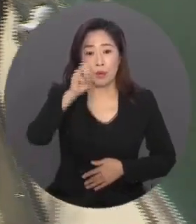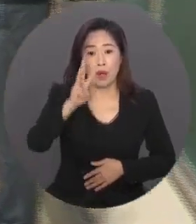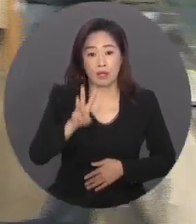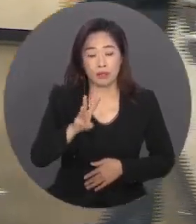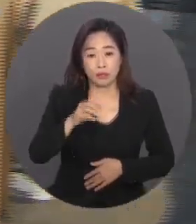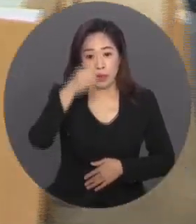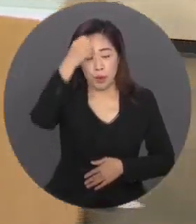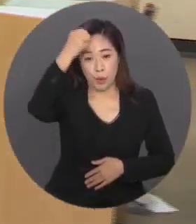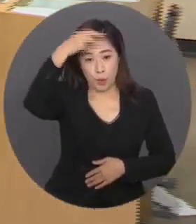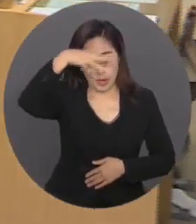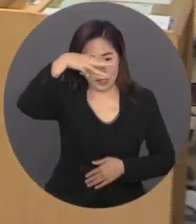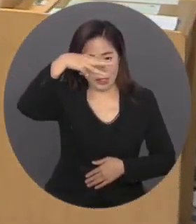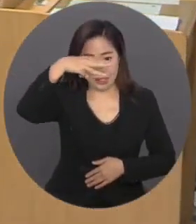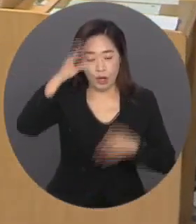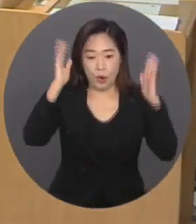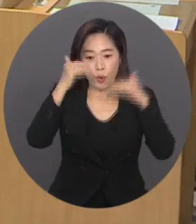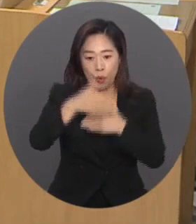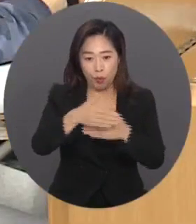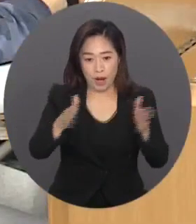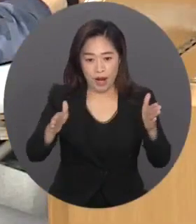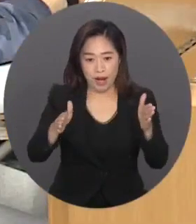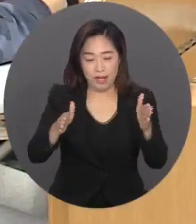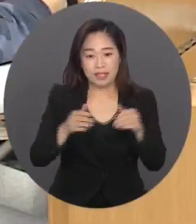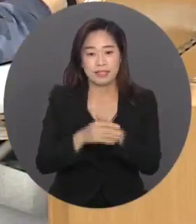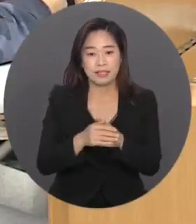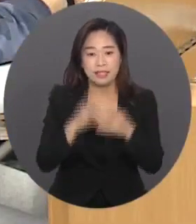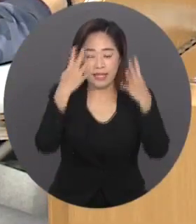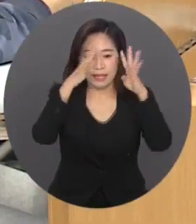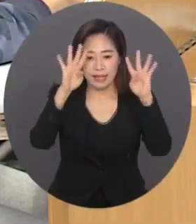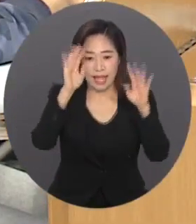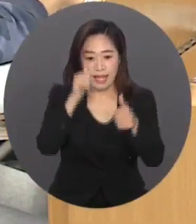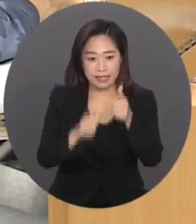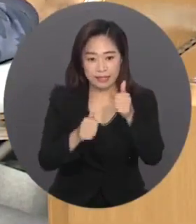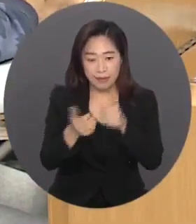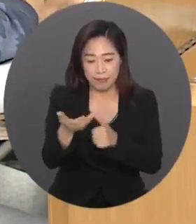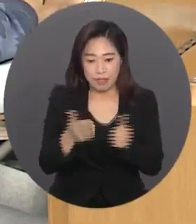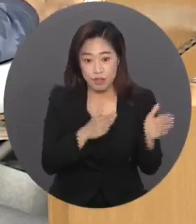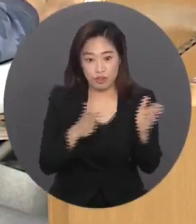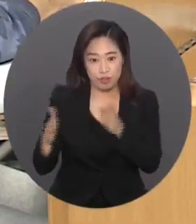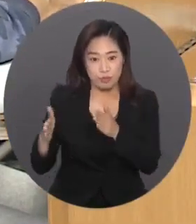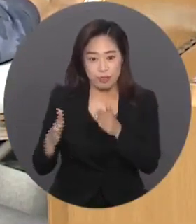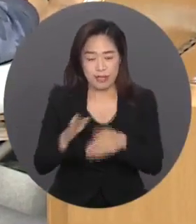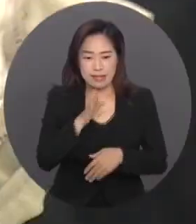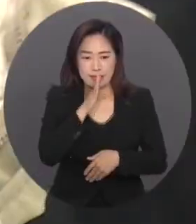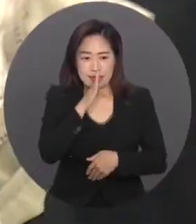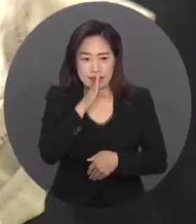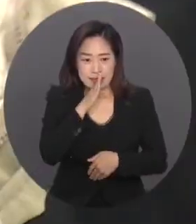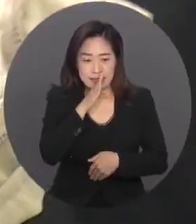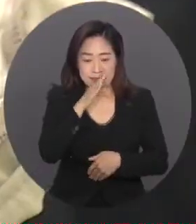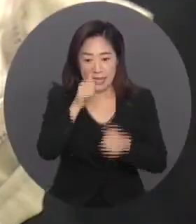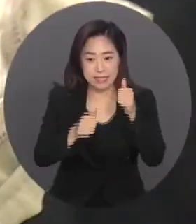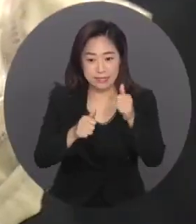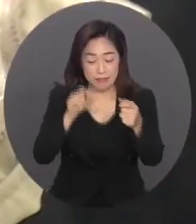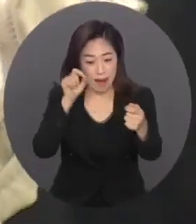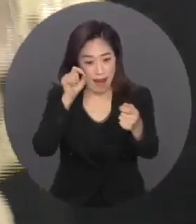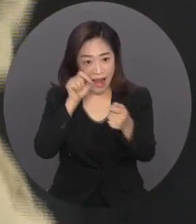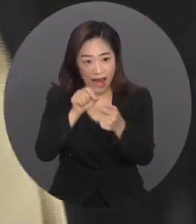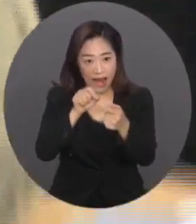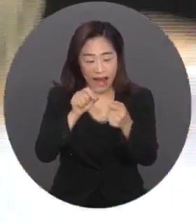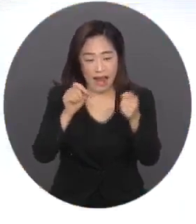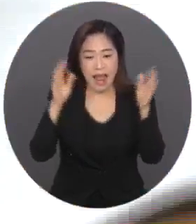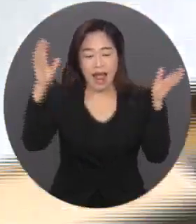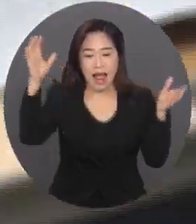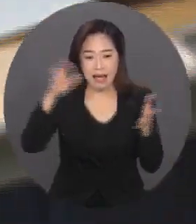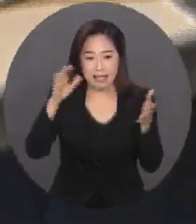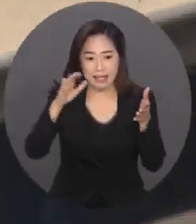광주의 한 고등학교 3학년 교실 수능 모의시험이 진행되고 있습니다 실제 수능이 코앞으로 다가온만큼 학생들은